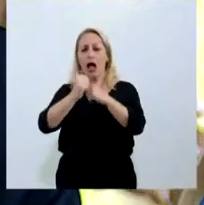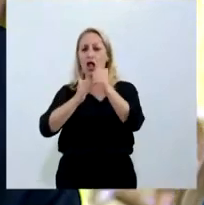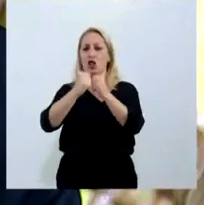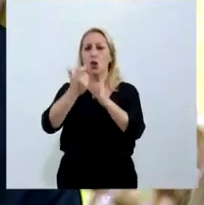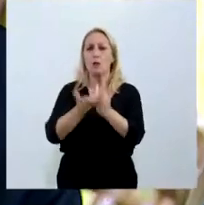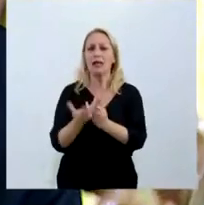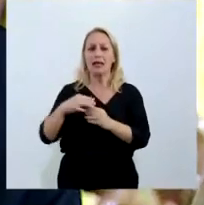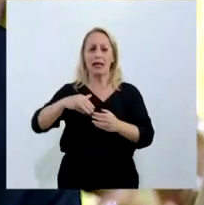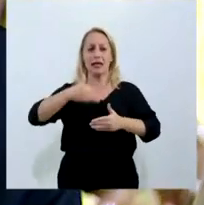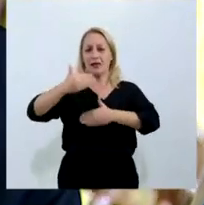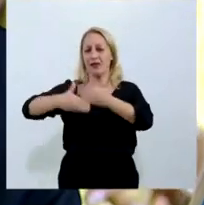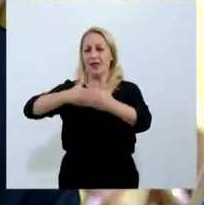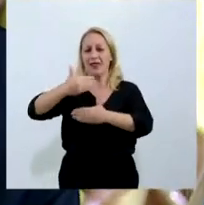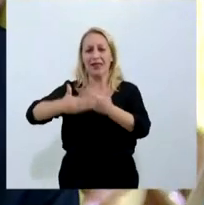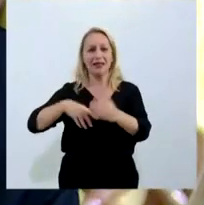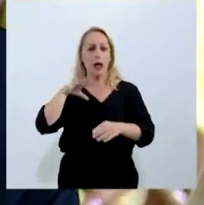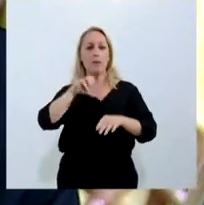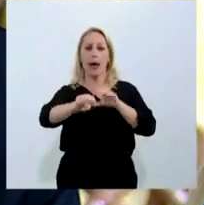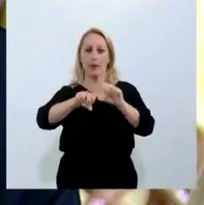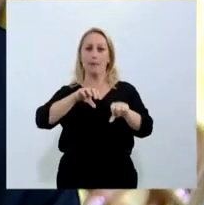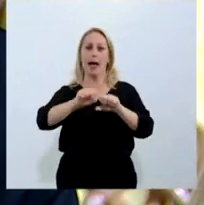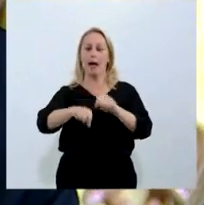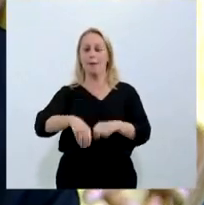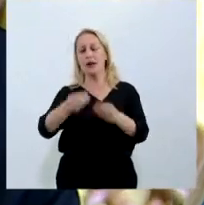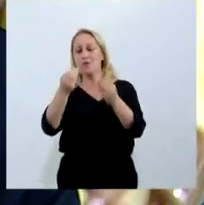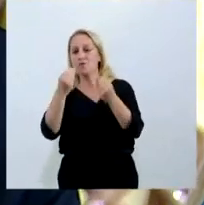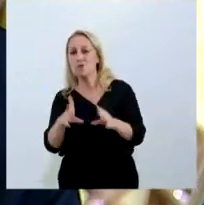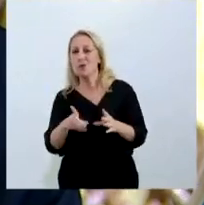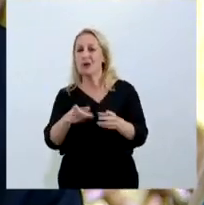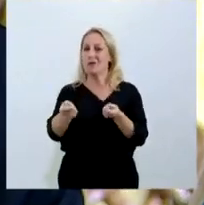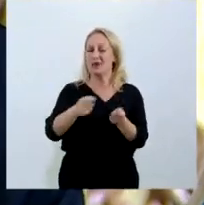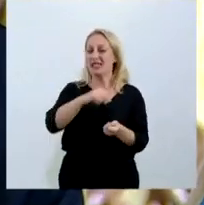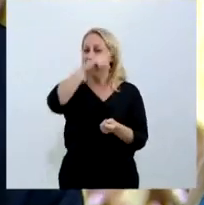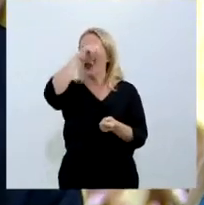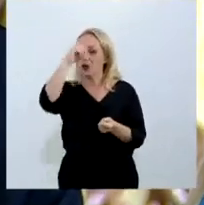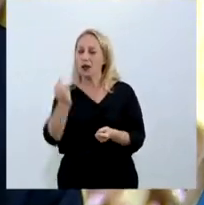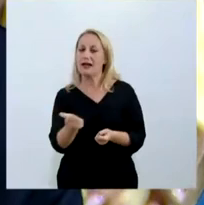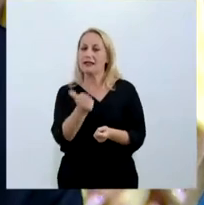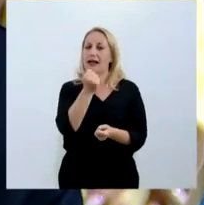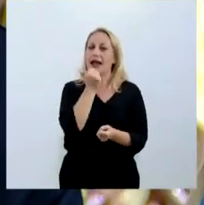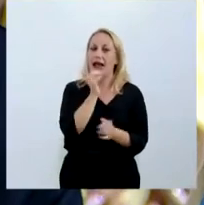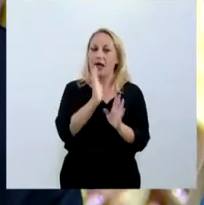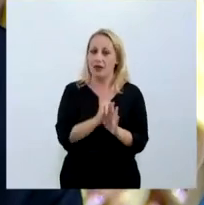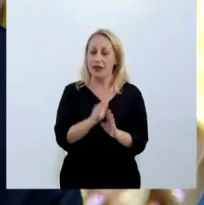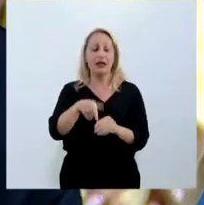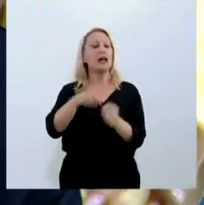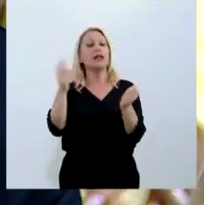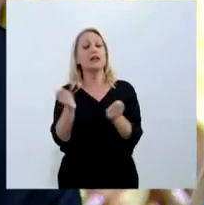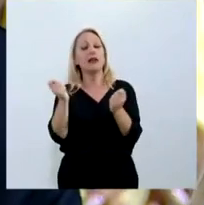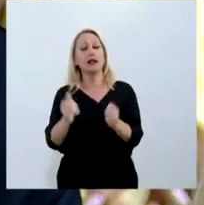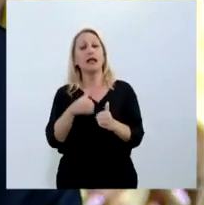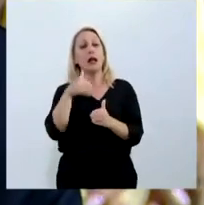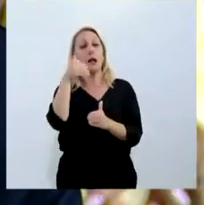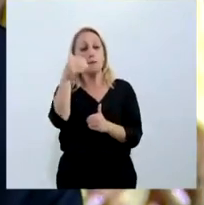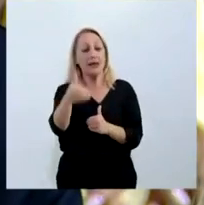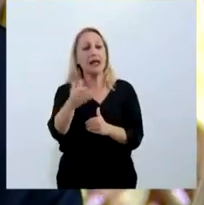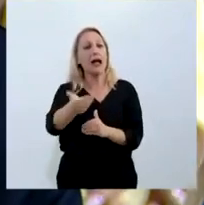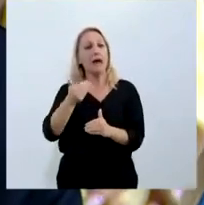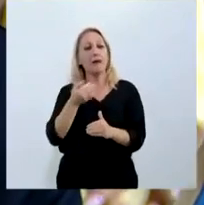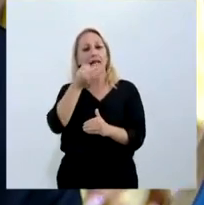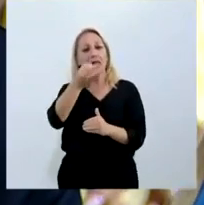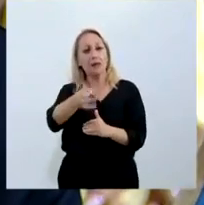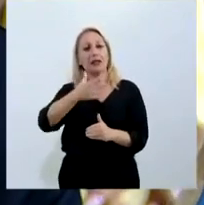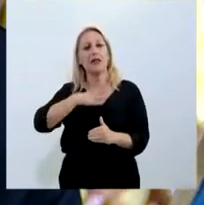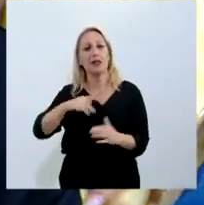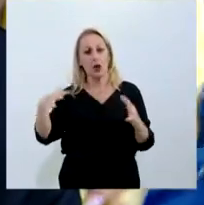κακώς κείμενα ή δυσλειτουργίες και με ποιο τρόπο σκοπεύετε να τα αντιμετωπίσετε για να μην επαναληφθούν και να κερδίσετε, όπως δηλώσετε, χαρακτηριστικά